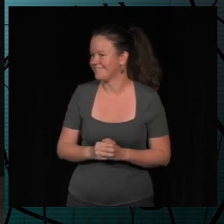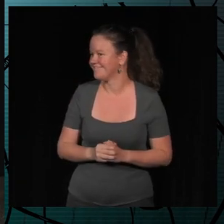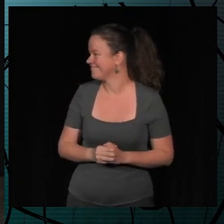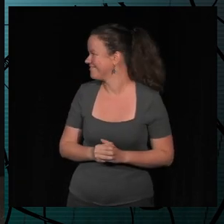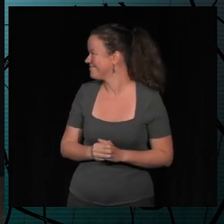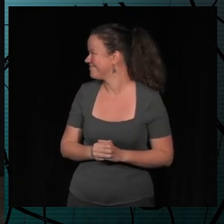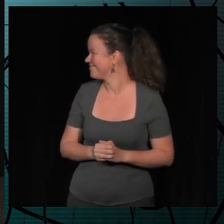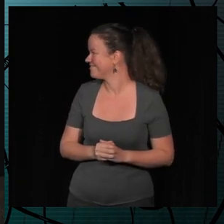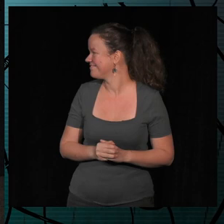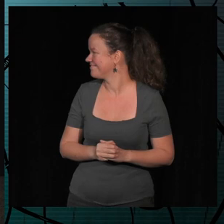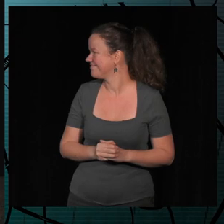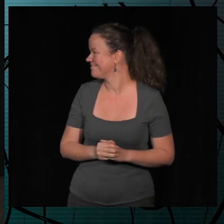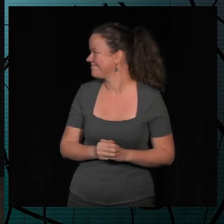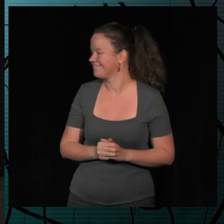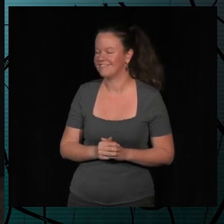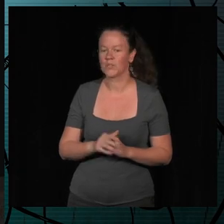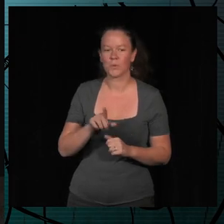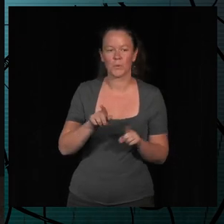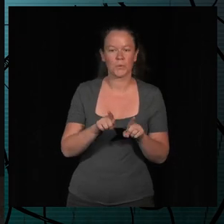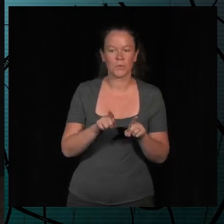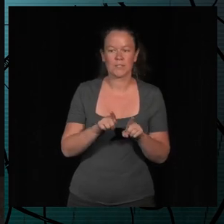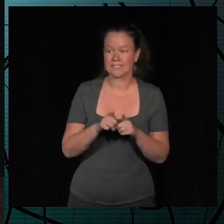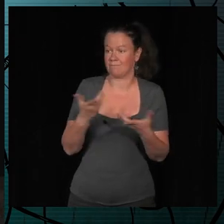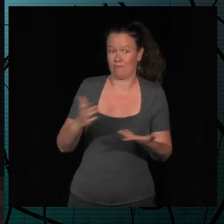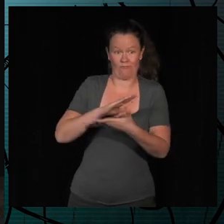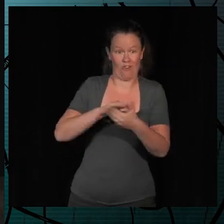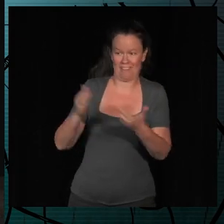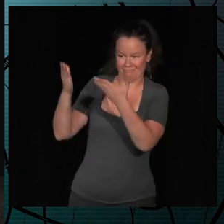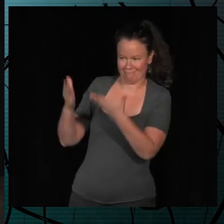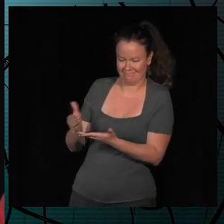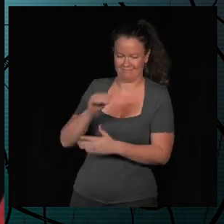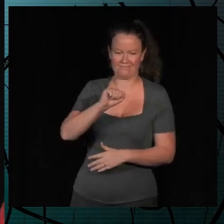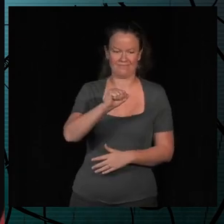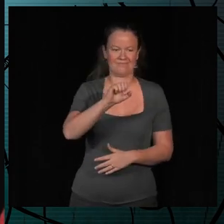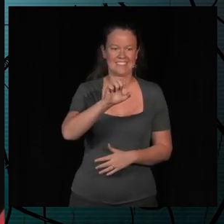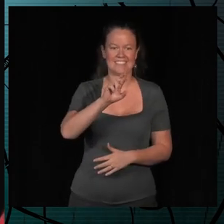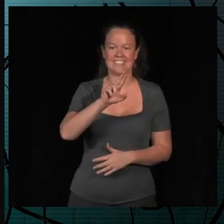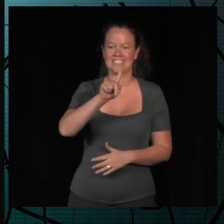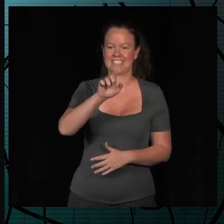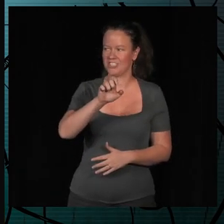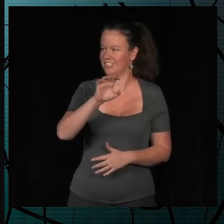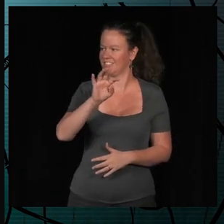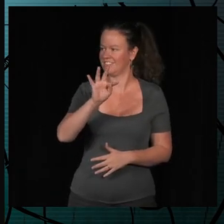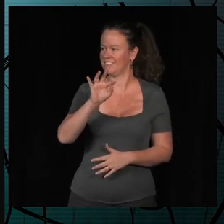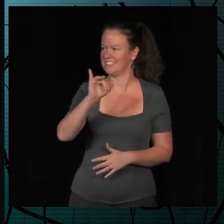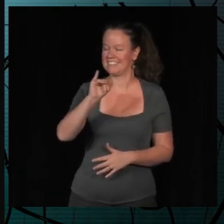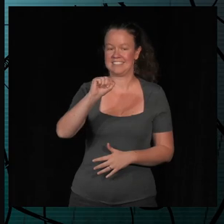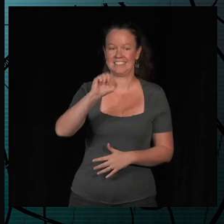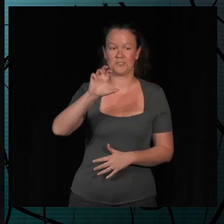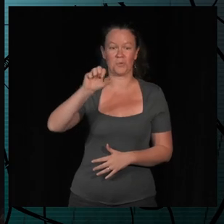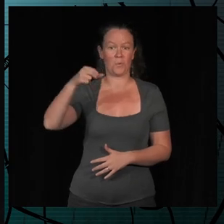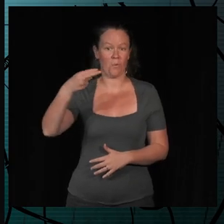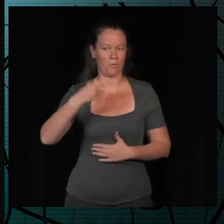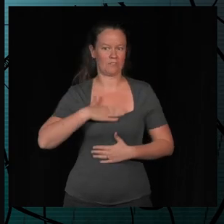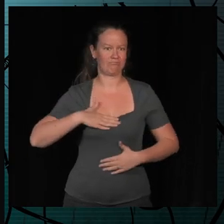oui oui oui vraiment et et je je je donne la parole à Serge Tisseron que nous sommes très heureux d'accueillir pour clôturer